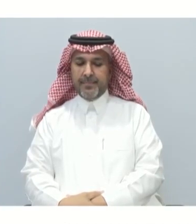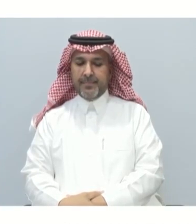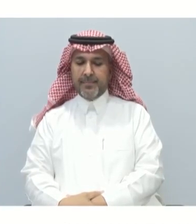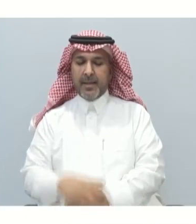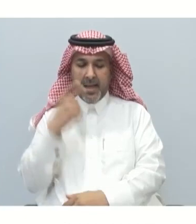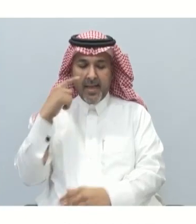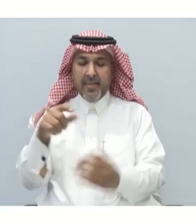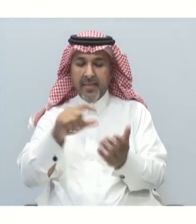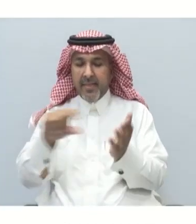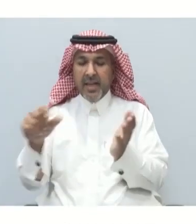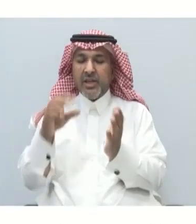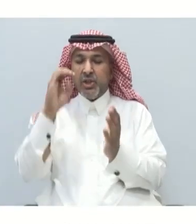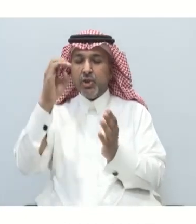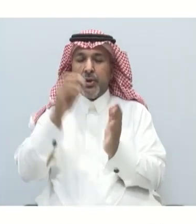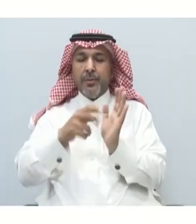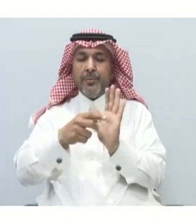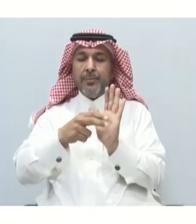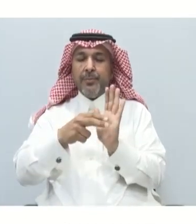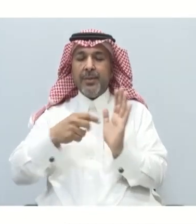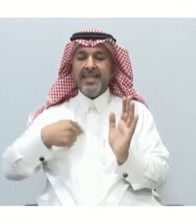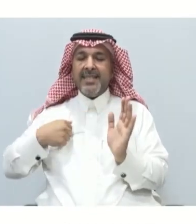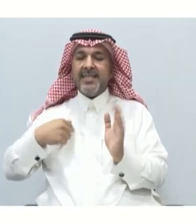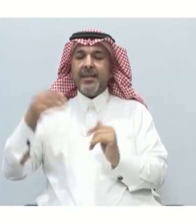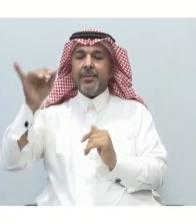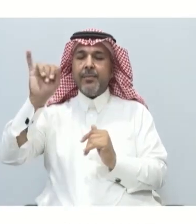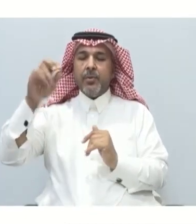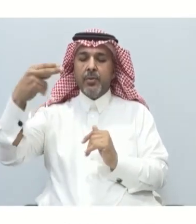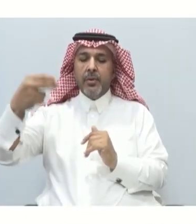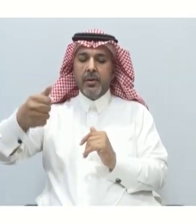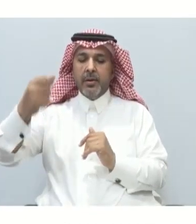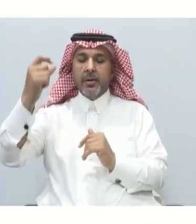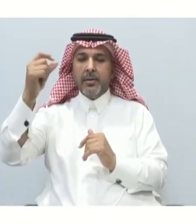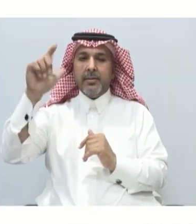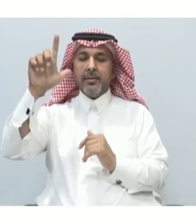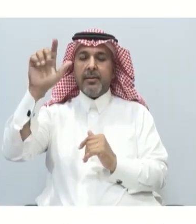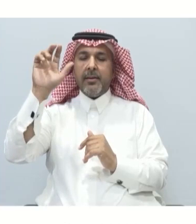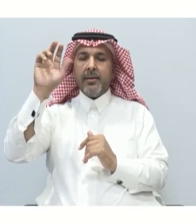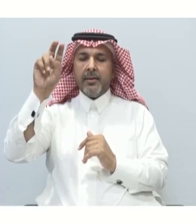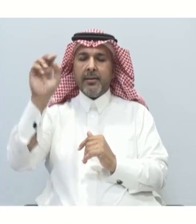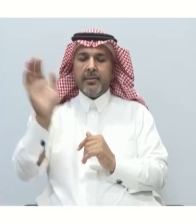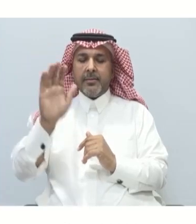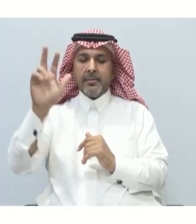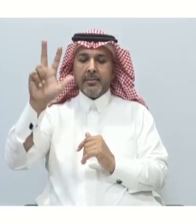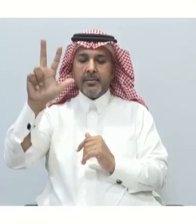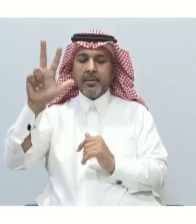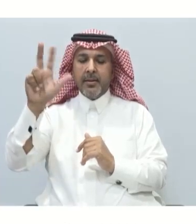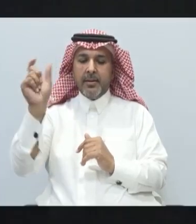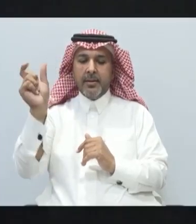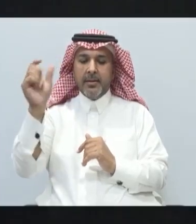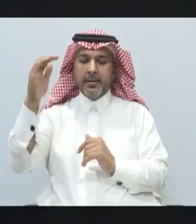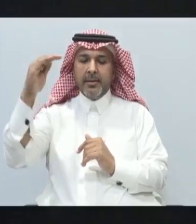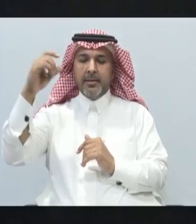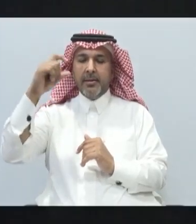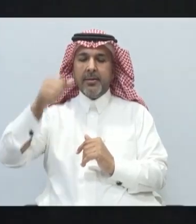هذه هي معادله الانحدار الخطي البسيط اللي احنا اوجدنا فاتمنى يعني كان المثال هذا ابسط